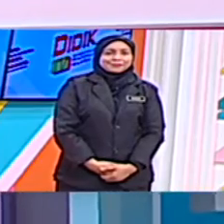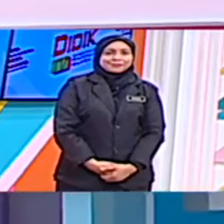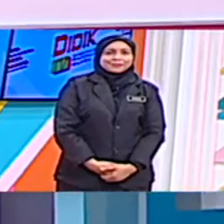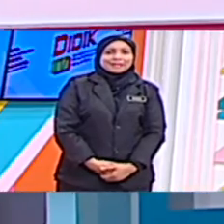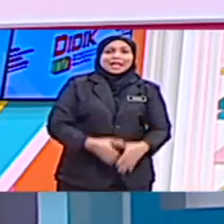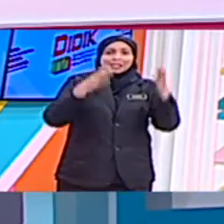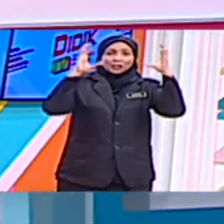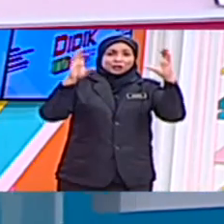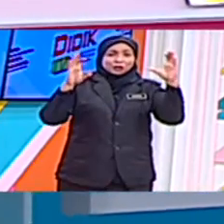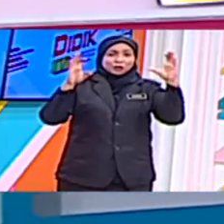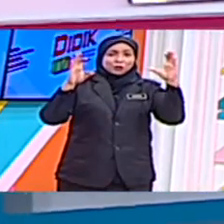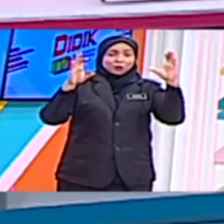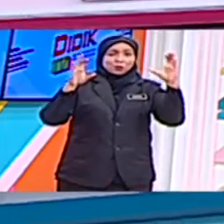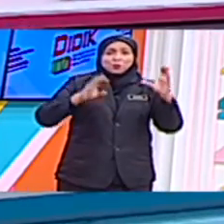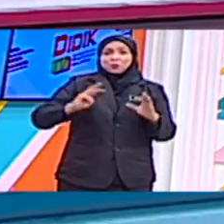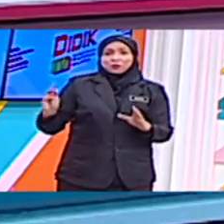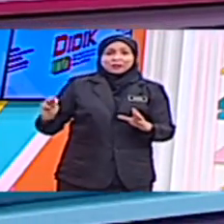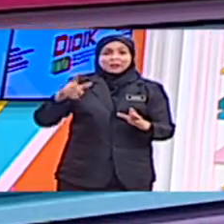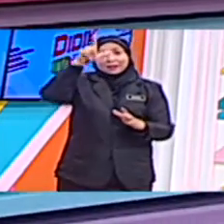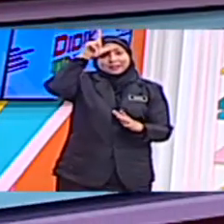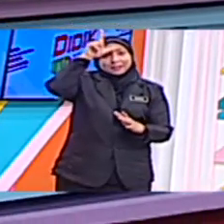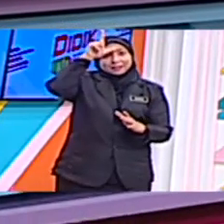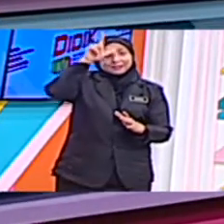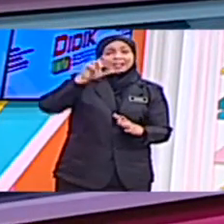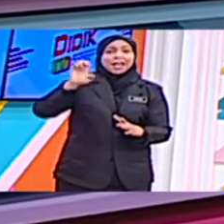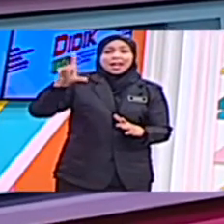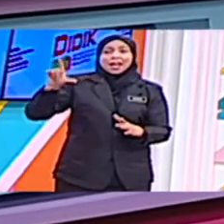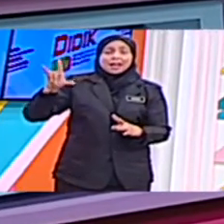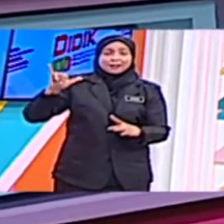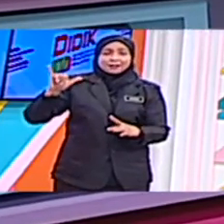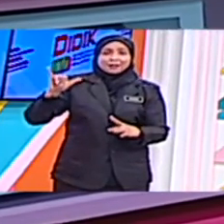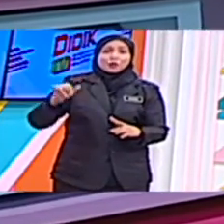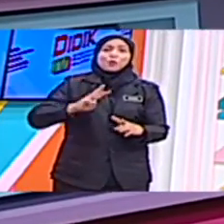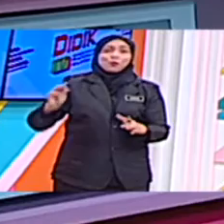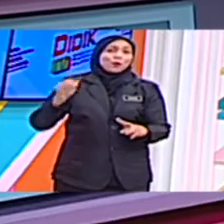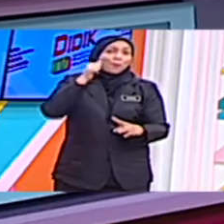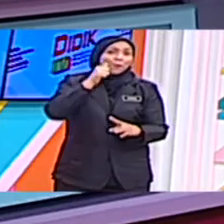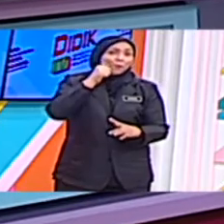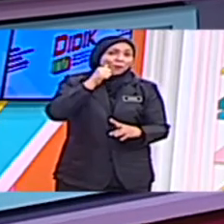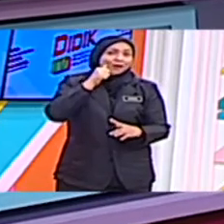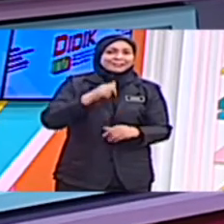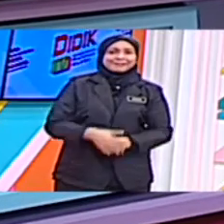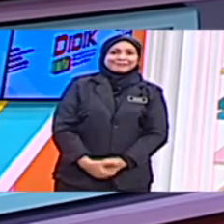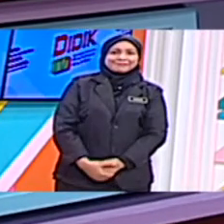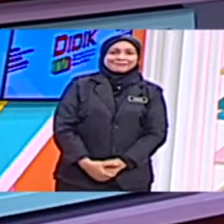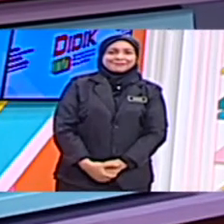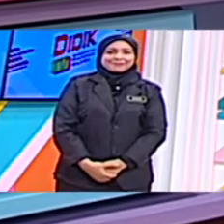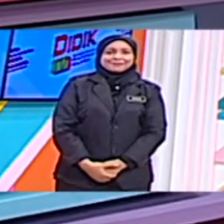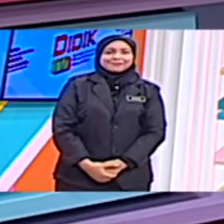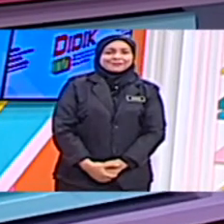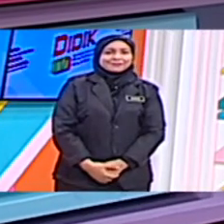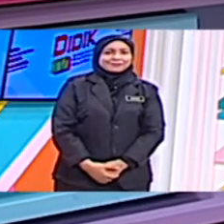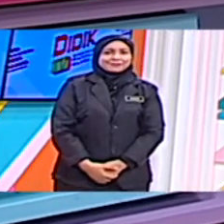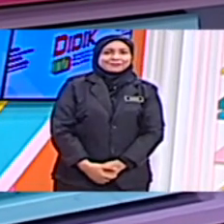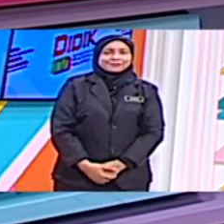murid lelaki. Boleh, cikgu. Anggota seksual. Tengok betul ke tak betul. Eli tahu tak mana anggota seksual tu. Mari kita tengok.